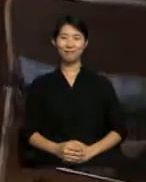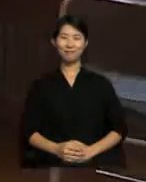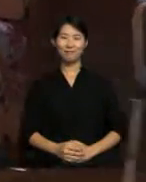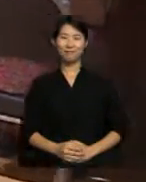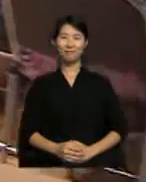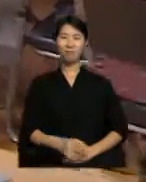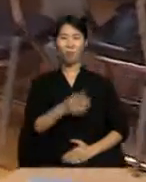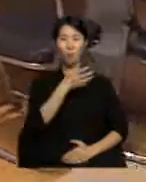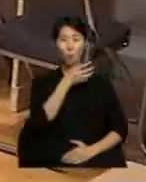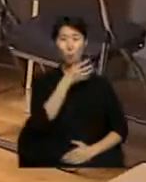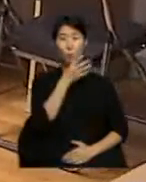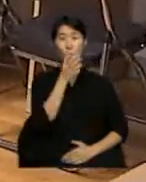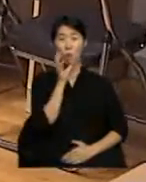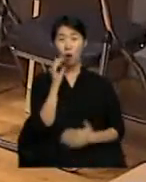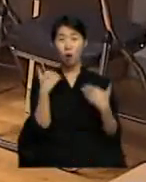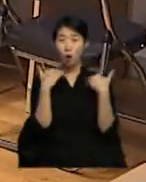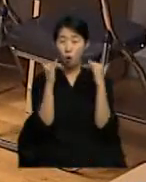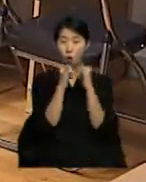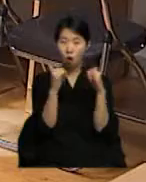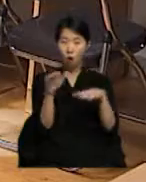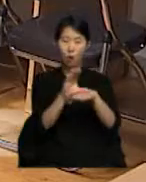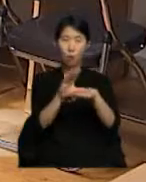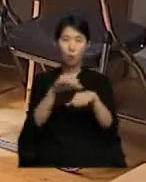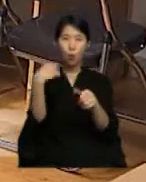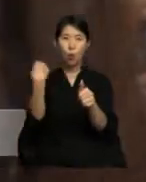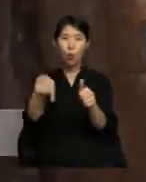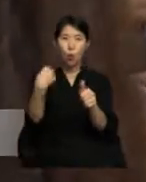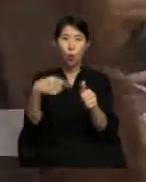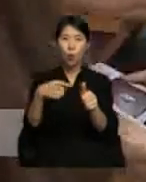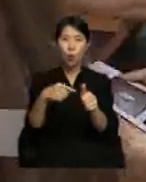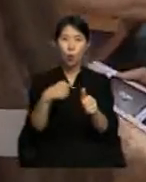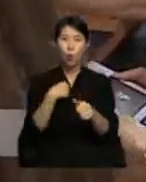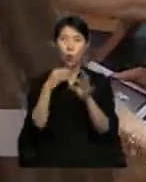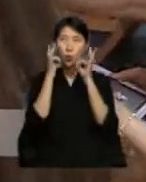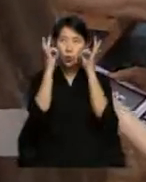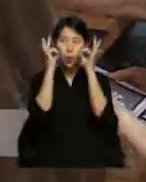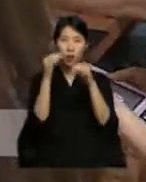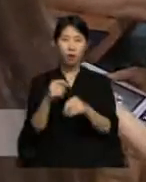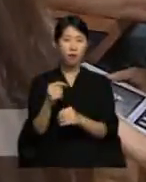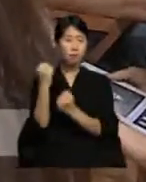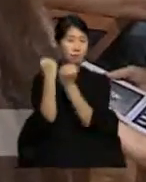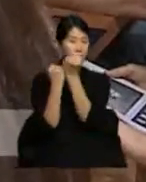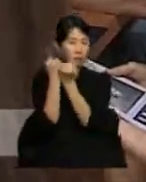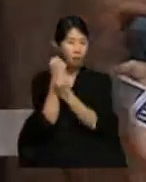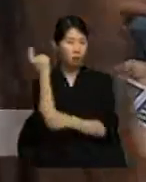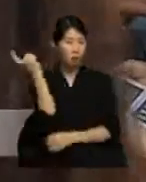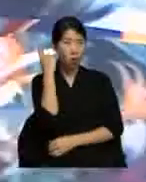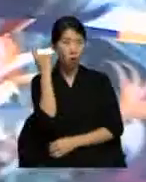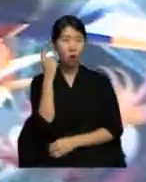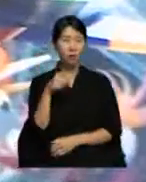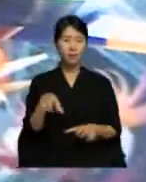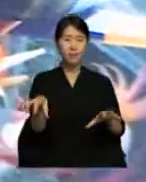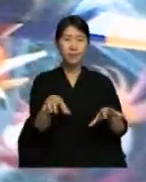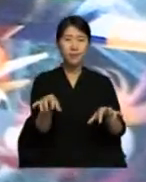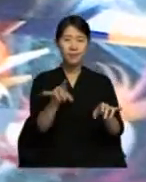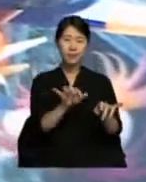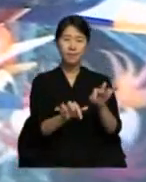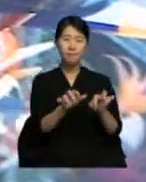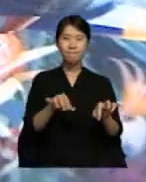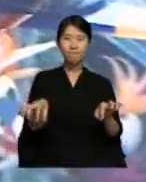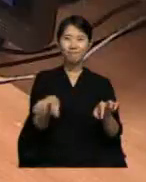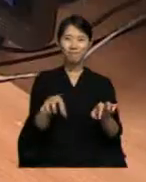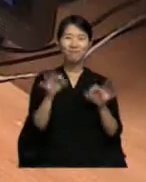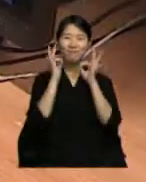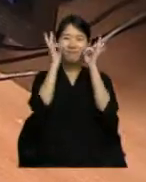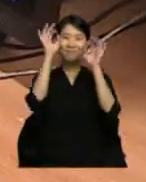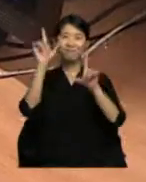나이 지긋한 어르신들이 컴퓨터 교육에 한창입니다. 강사의 설명에 따라 키보드와 마우스를 이리저리